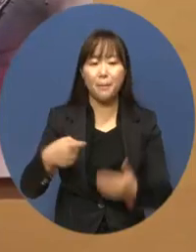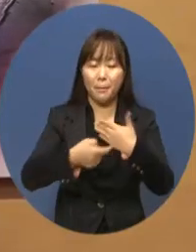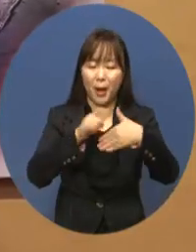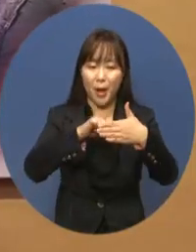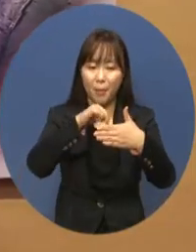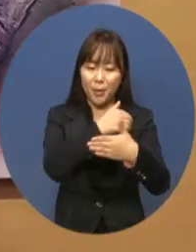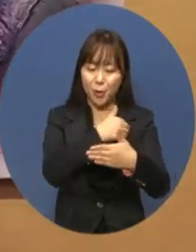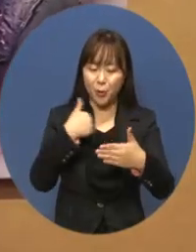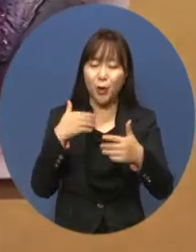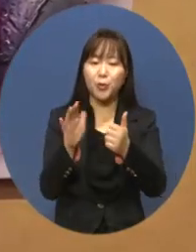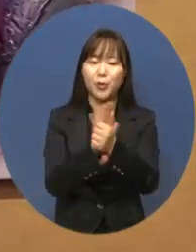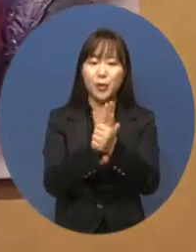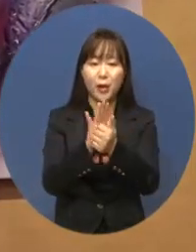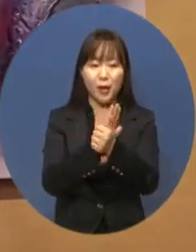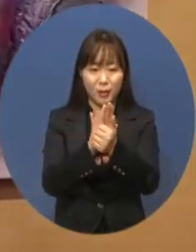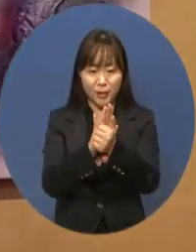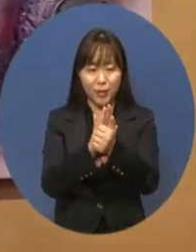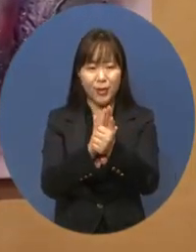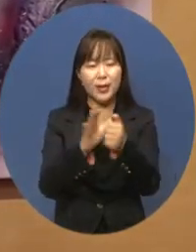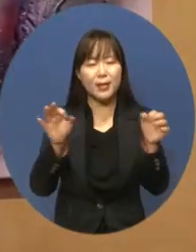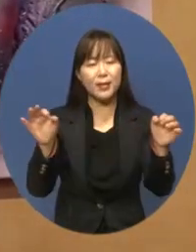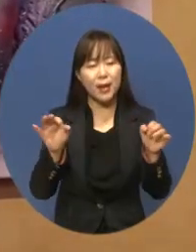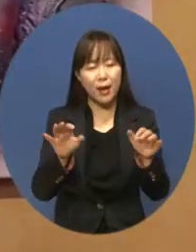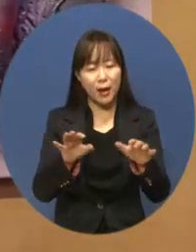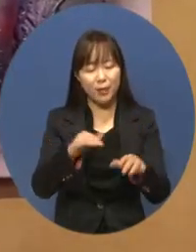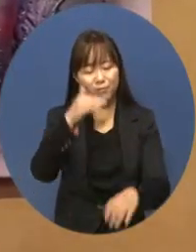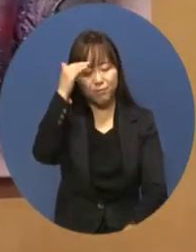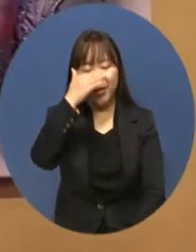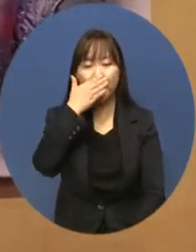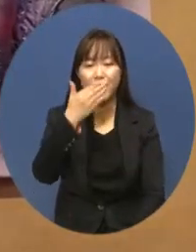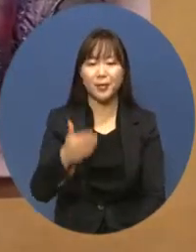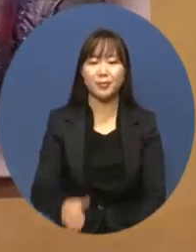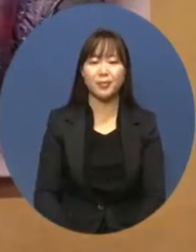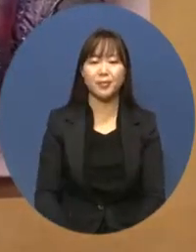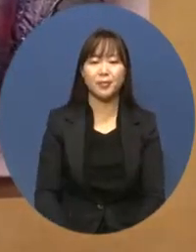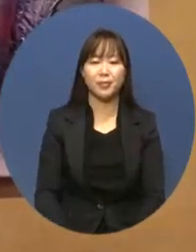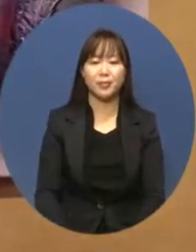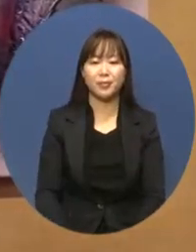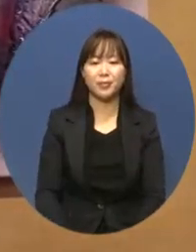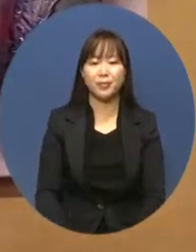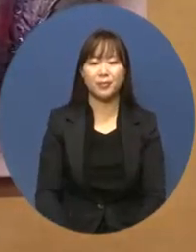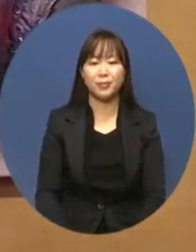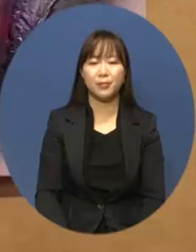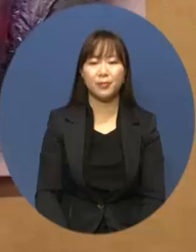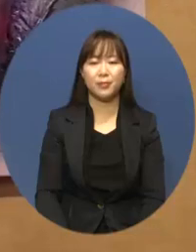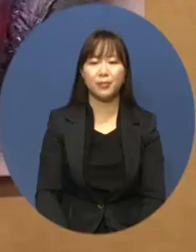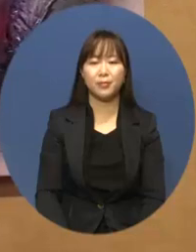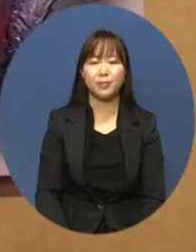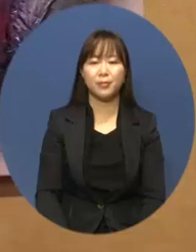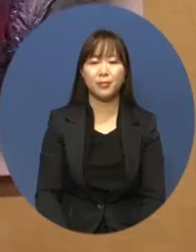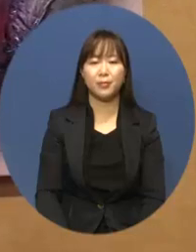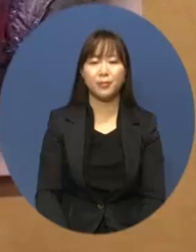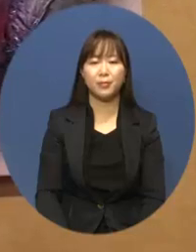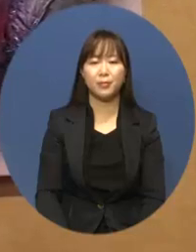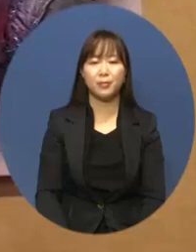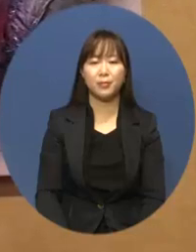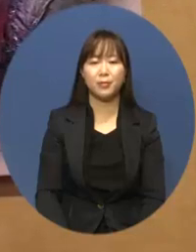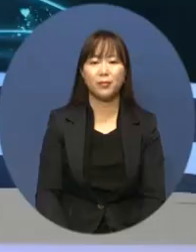마음의 여유와 위안으로 다가와 잠시 발걸음을 멈추게 하고 있습니다. 복지TV 뉴스